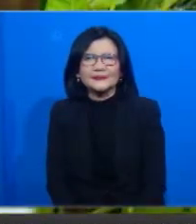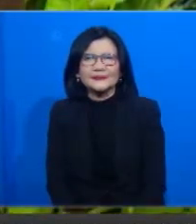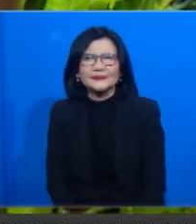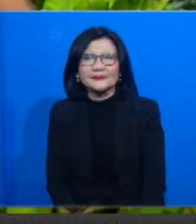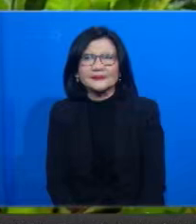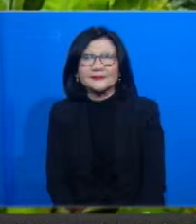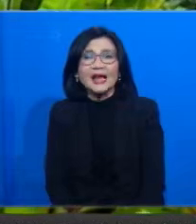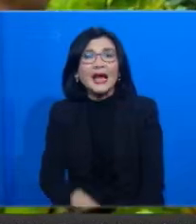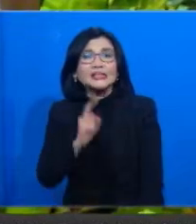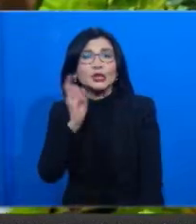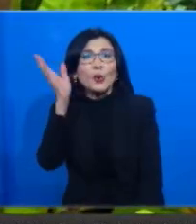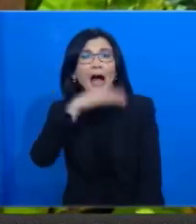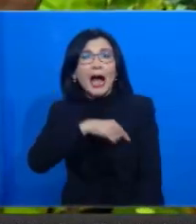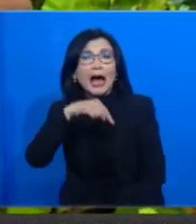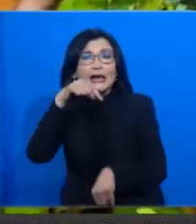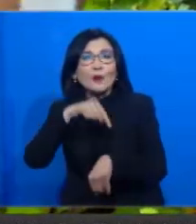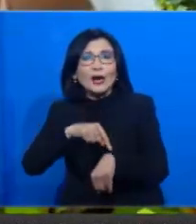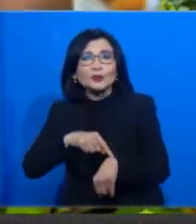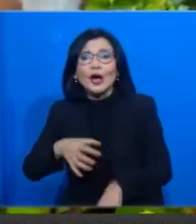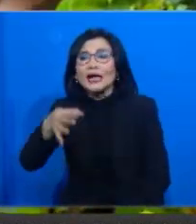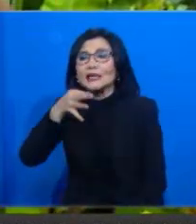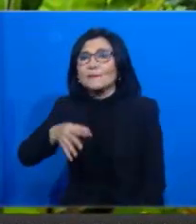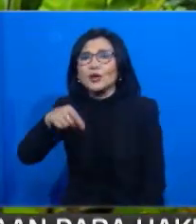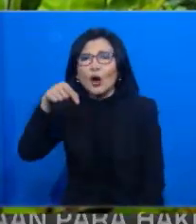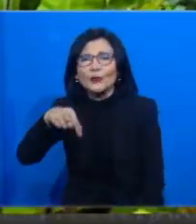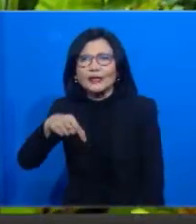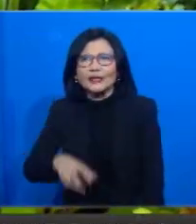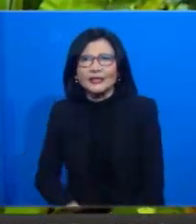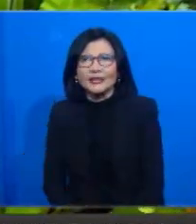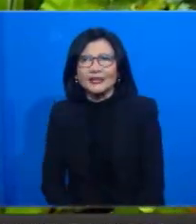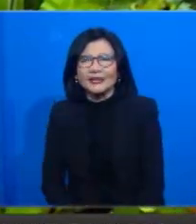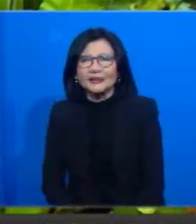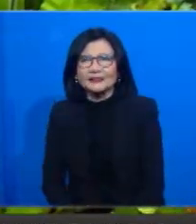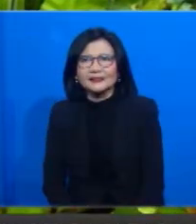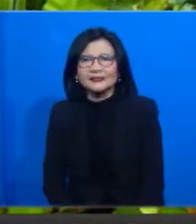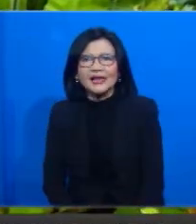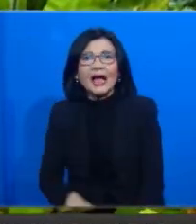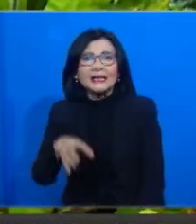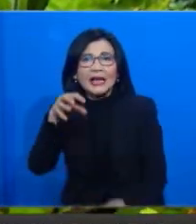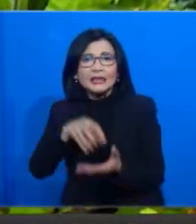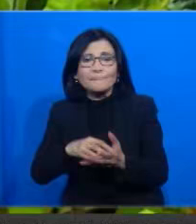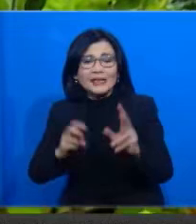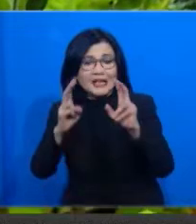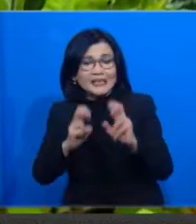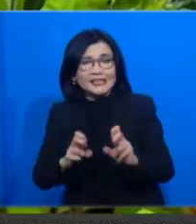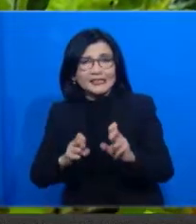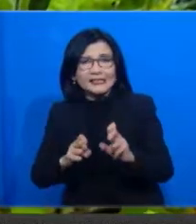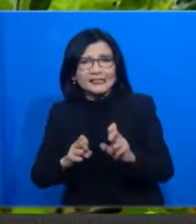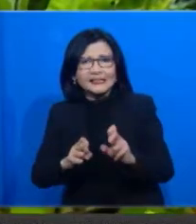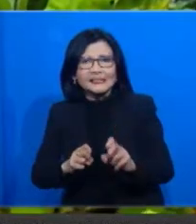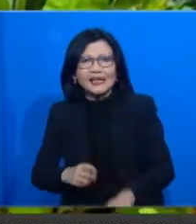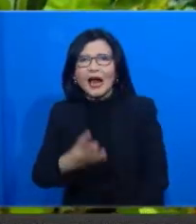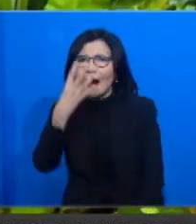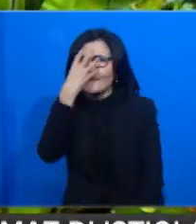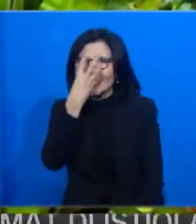Seharian sudah saya menghabiskan waktu di Pulau Curiak, tepatnya di stasiun riset Bekantan bersama Sahabat Bekantan Indonesia. Sayangnya saya tidak bisa